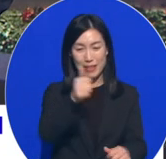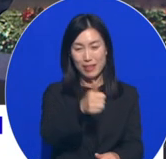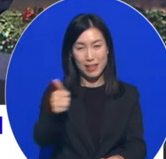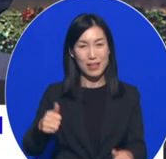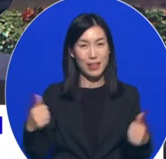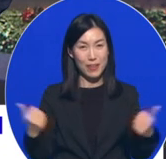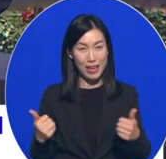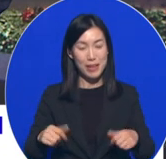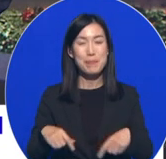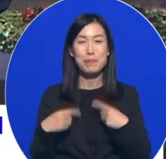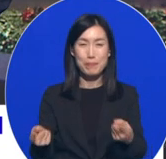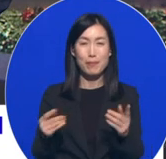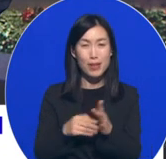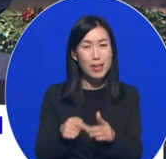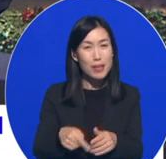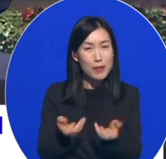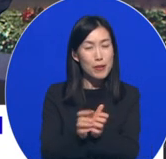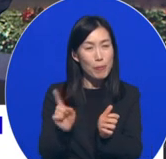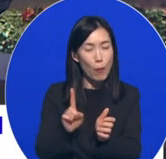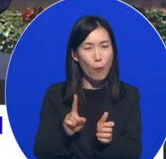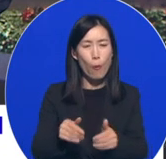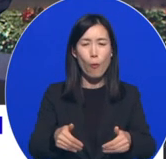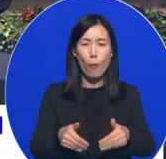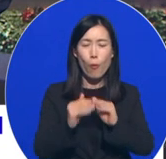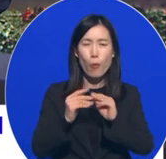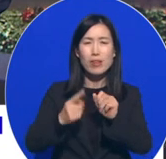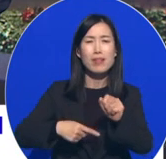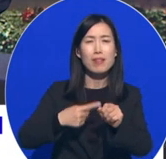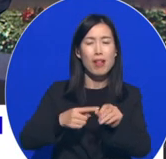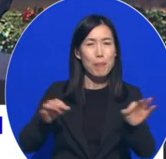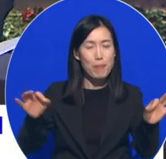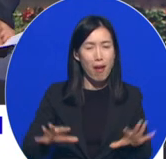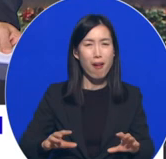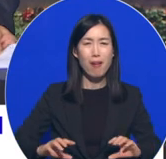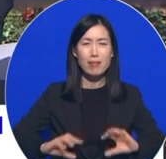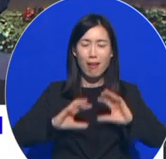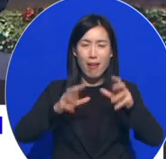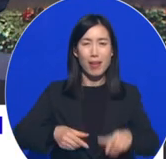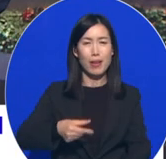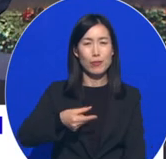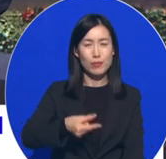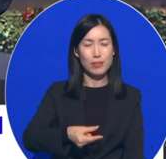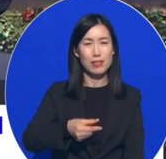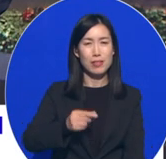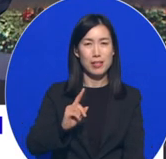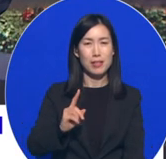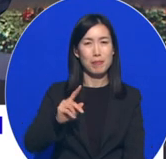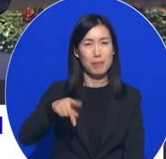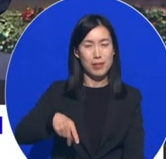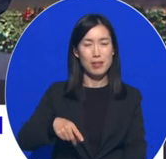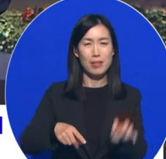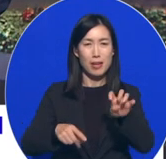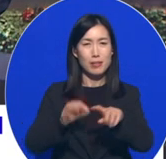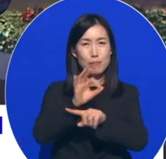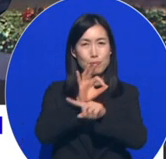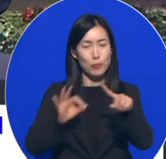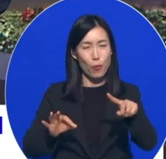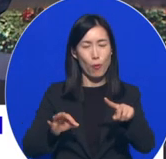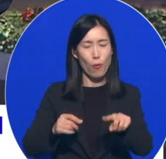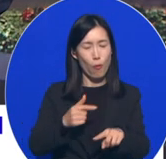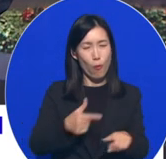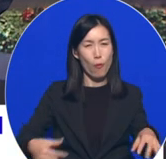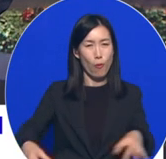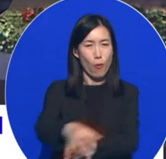참석했는데요이 협력체 출범 1년여만에 전 세계 gdp 40% 달라는 거대 경제권을